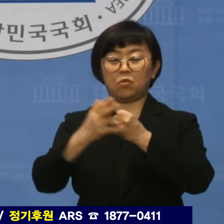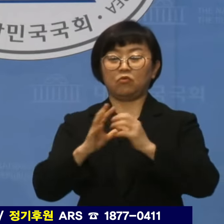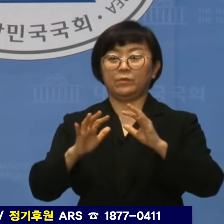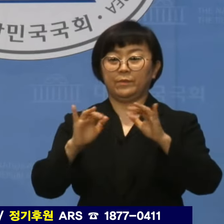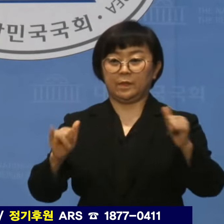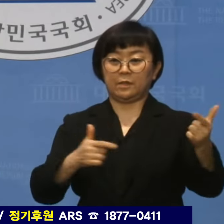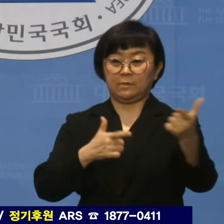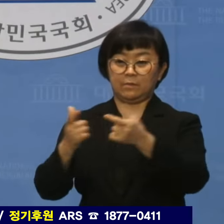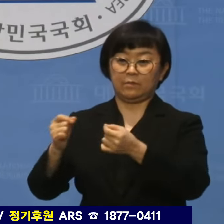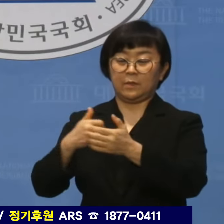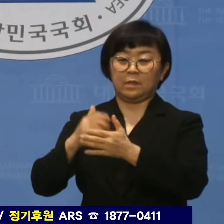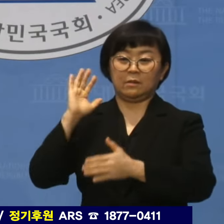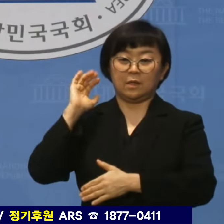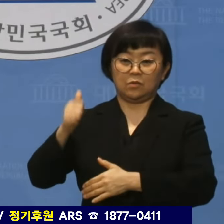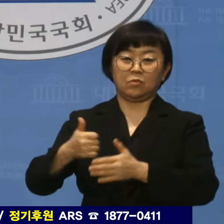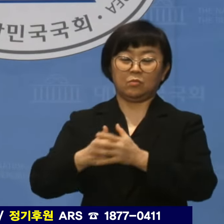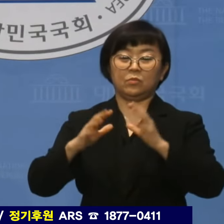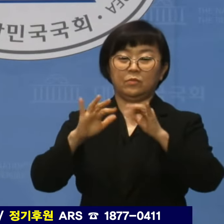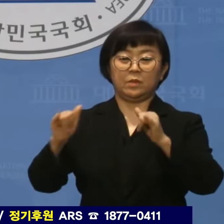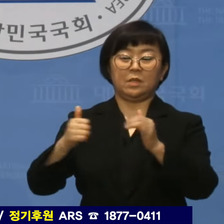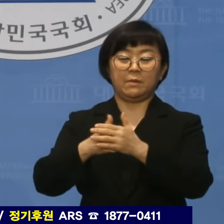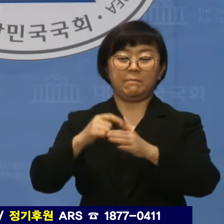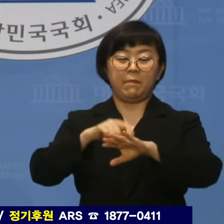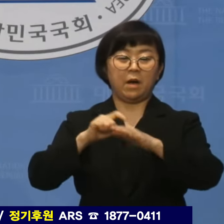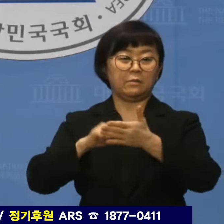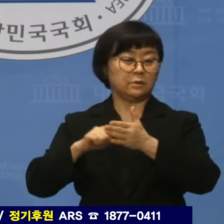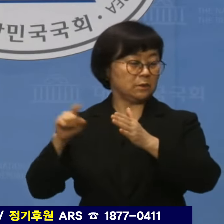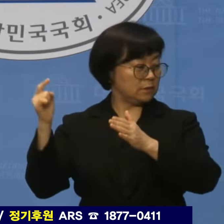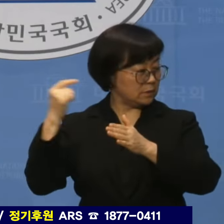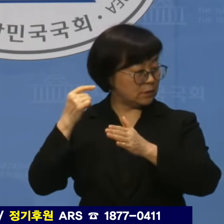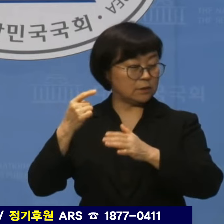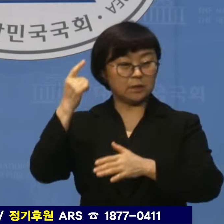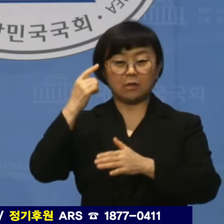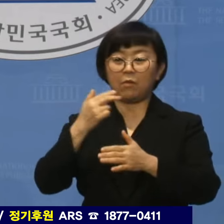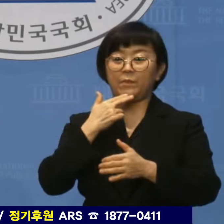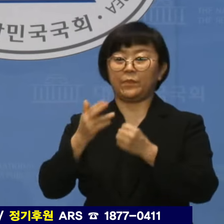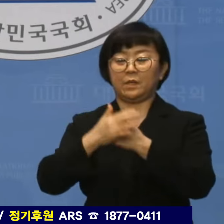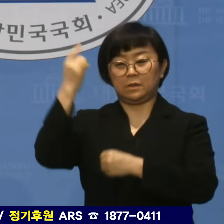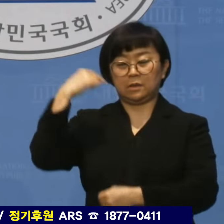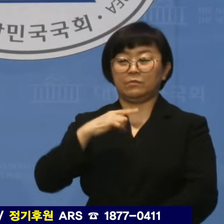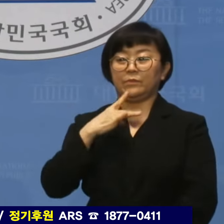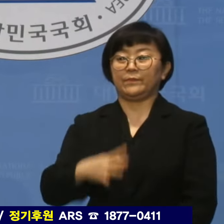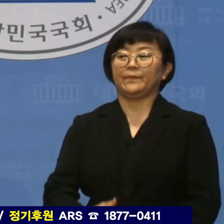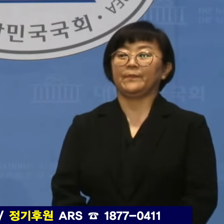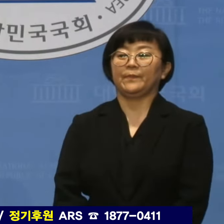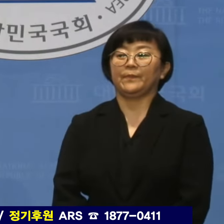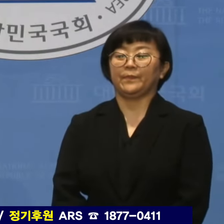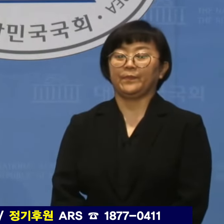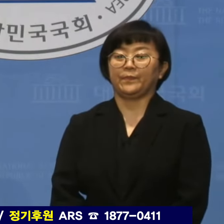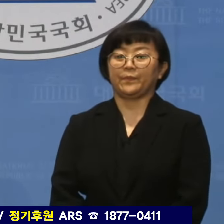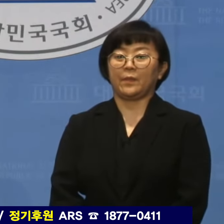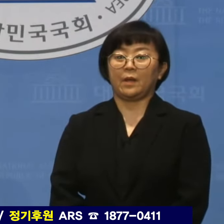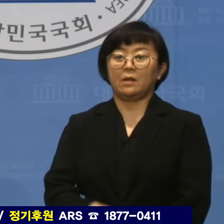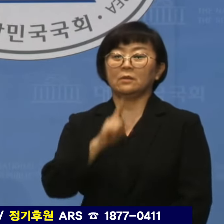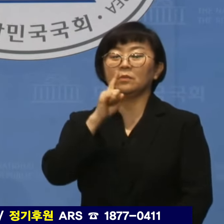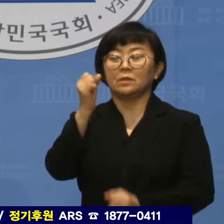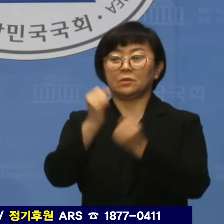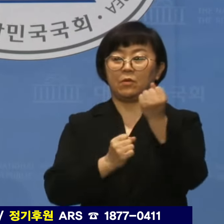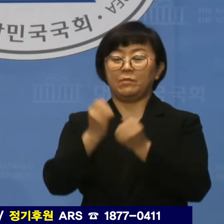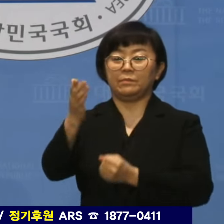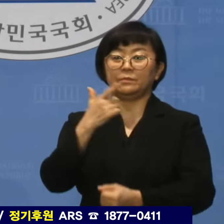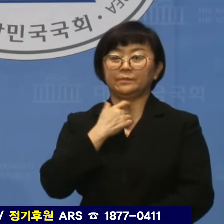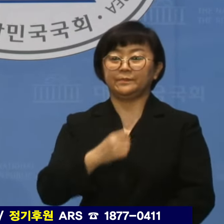온 국민은 대통령은 민심 들을 생각이 없구나 다시 한번 느낄 뿐입니다. 한 말씀만